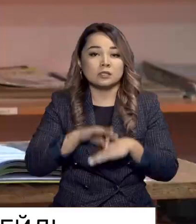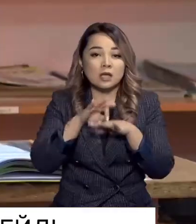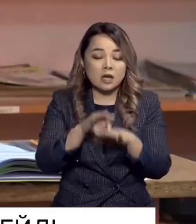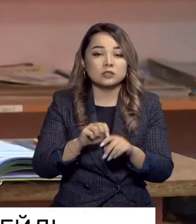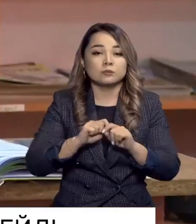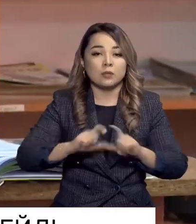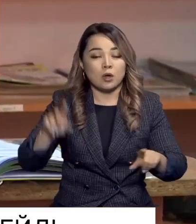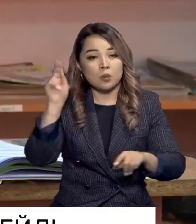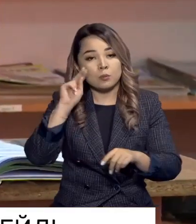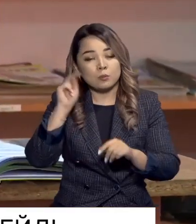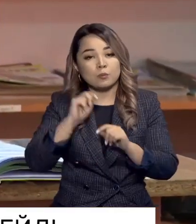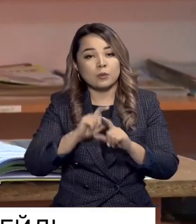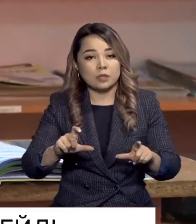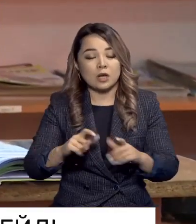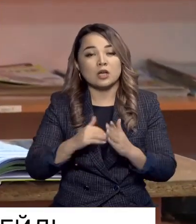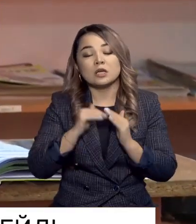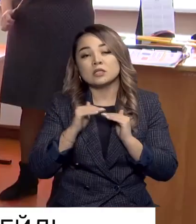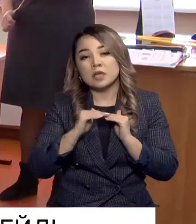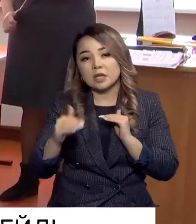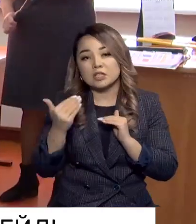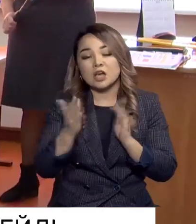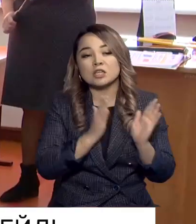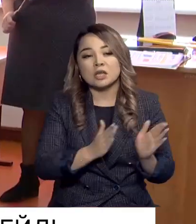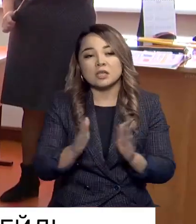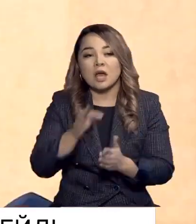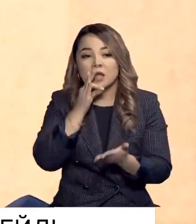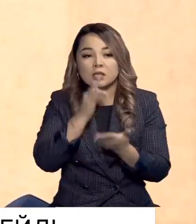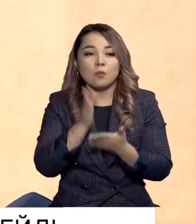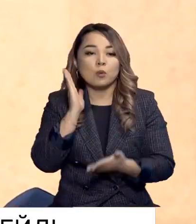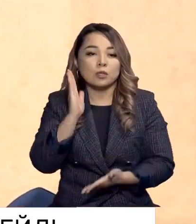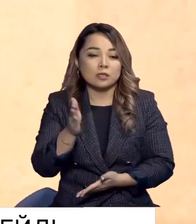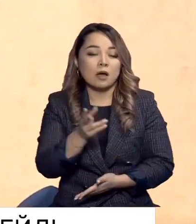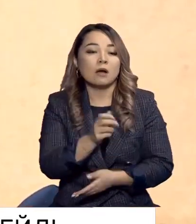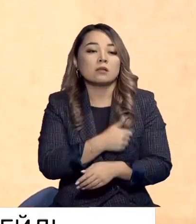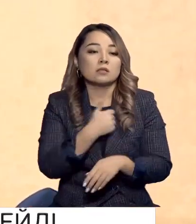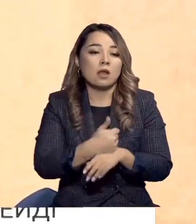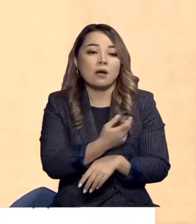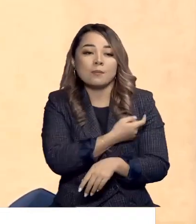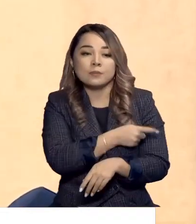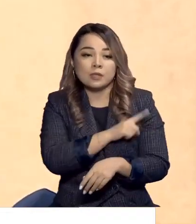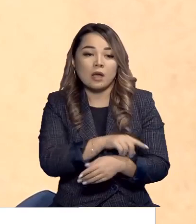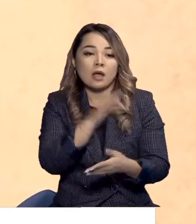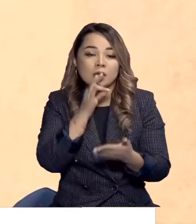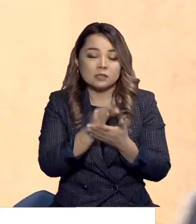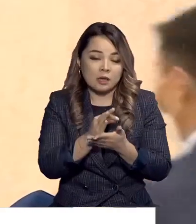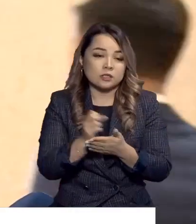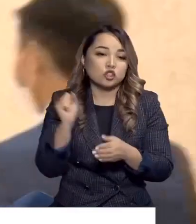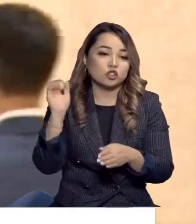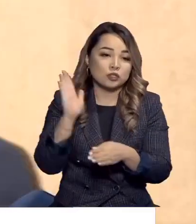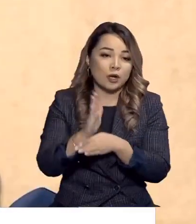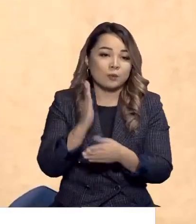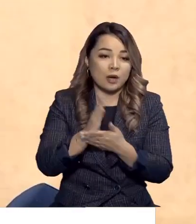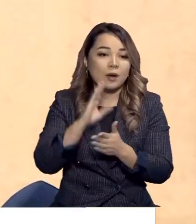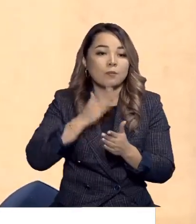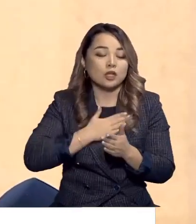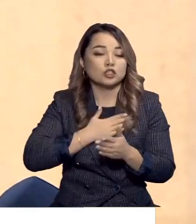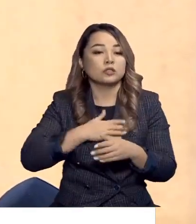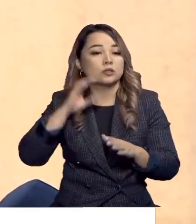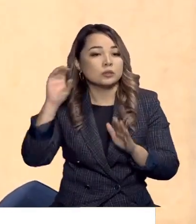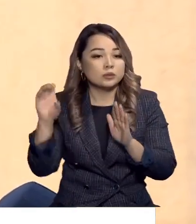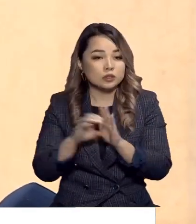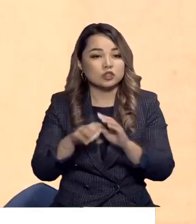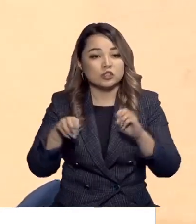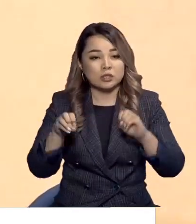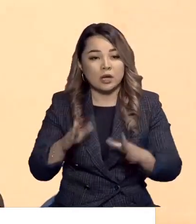бұл білім беру мекемесі деңгейінде реттеледі. Бас санитарлық дәрігердің шешімі бар. Сол шешімге біз бағынамыз. Сондықтан